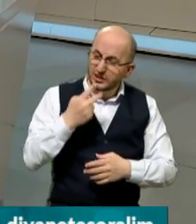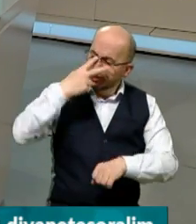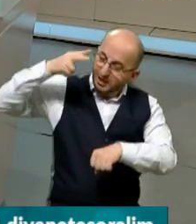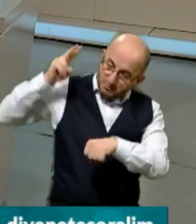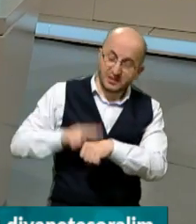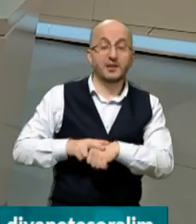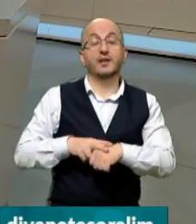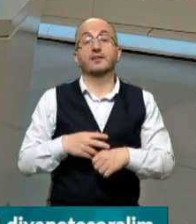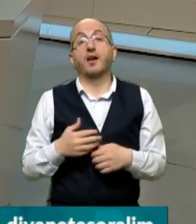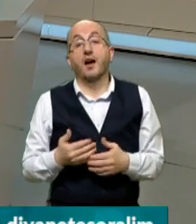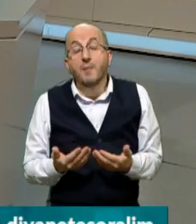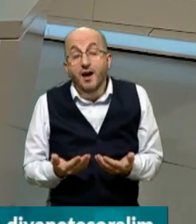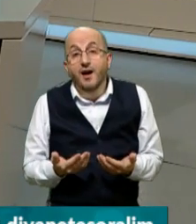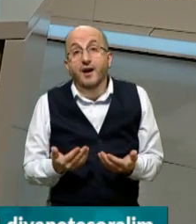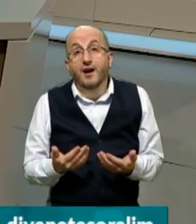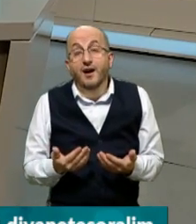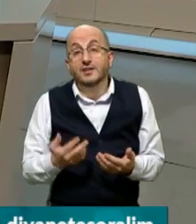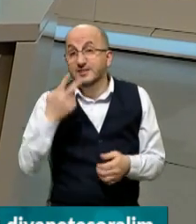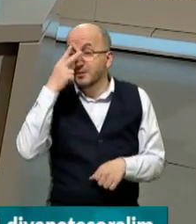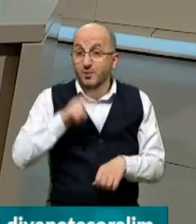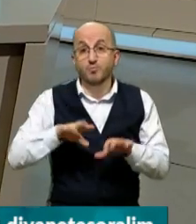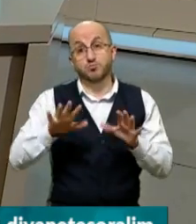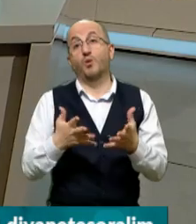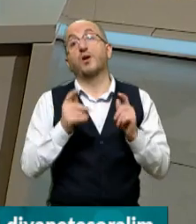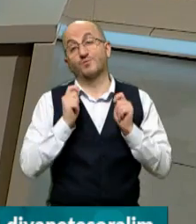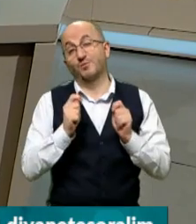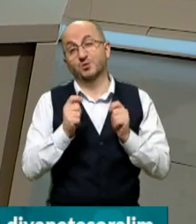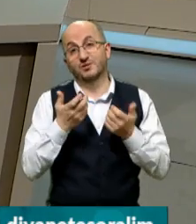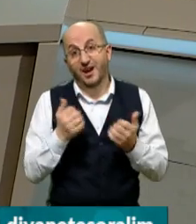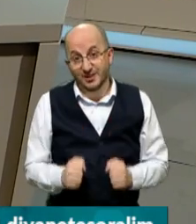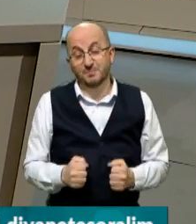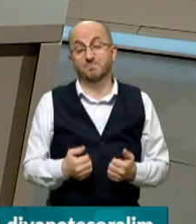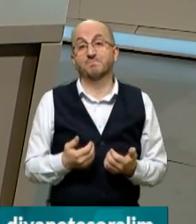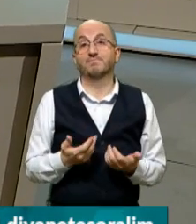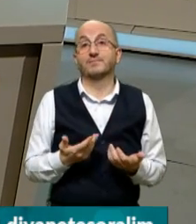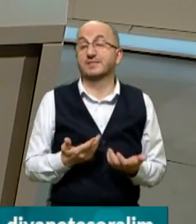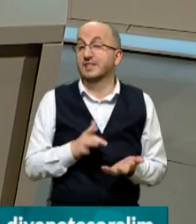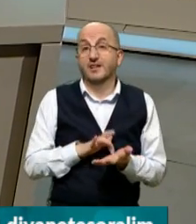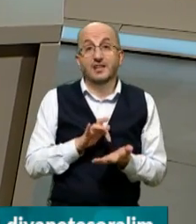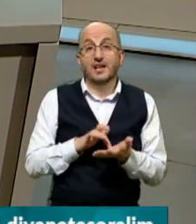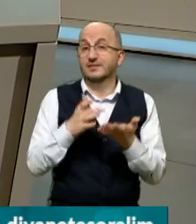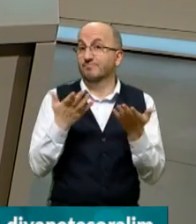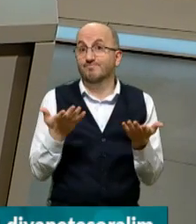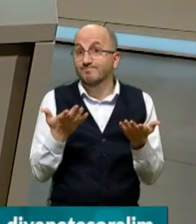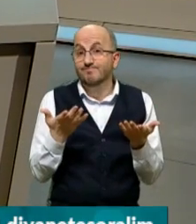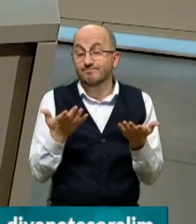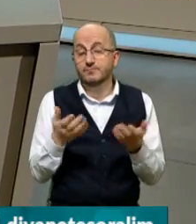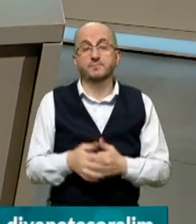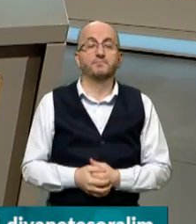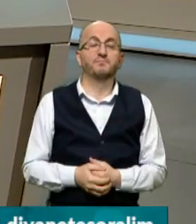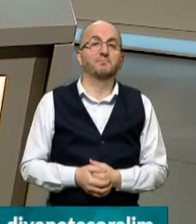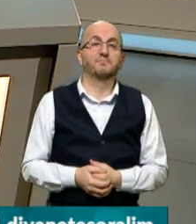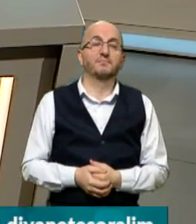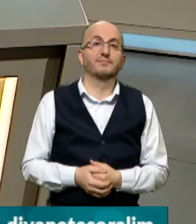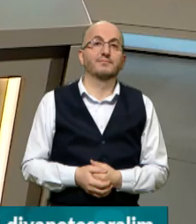kapısını çalmam diye yemin ettim ama bu yemini de bozmak durumunda kaldım. Nasıl bir cezası var, kefareti var?